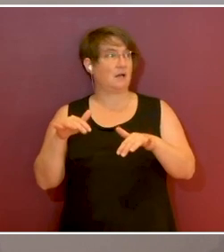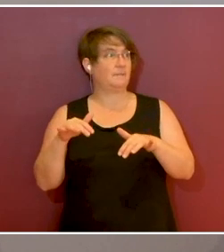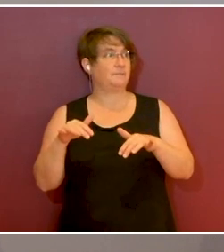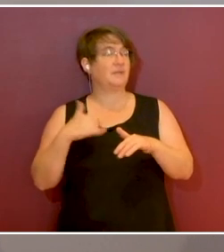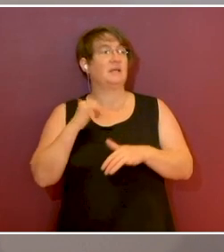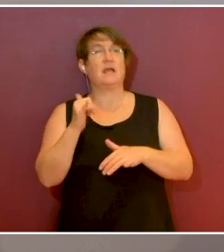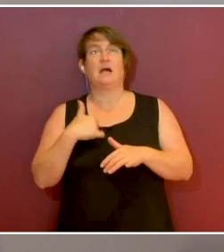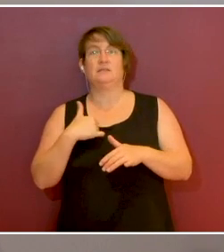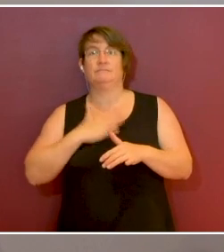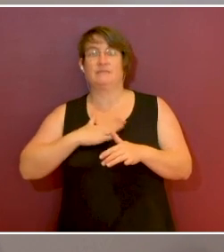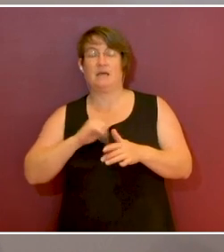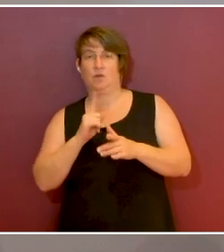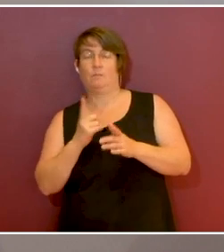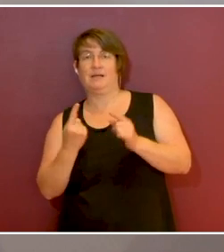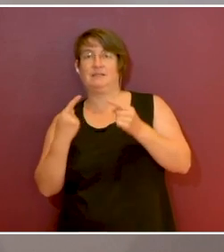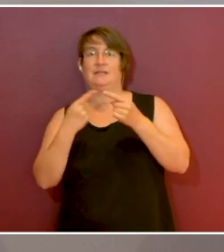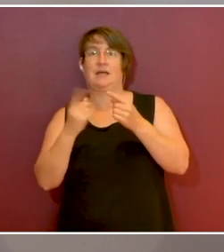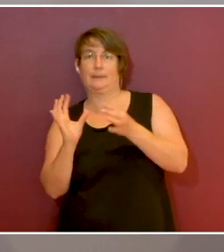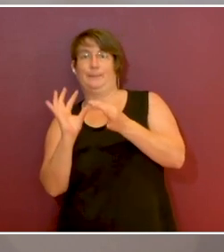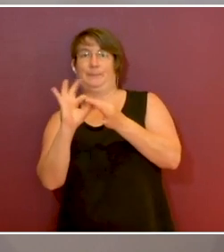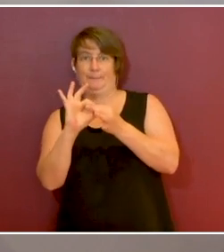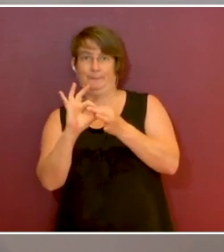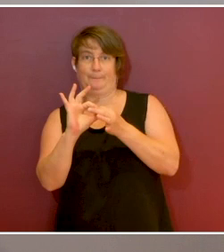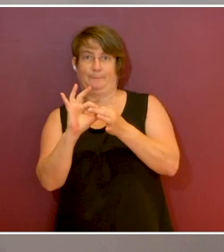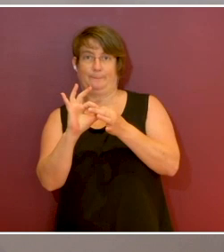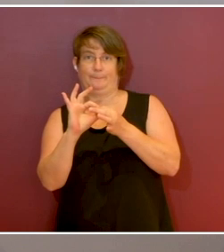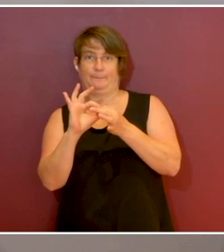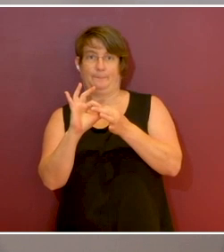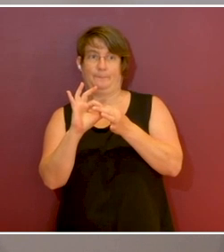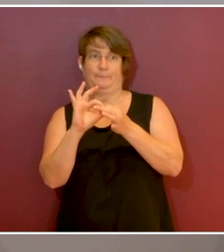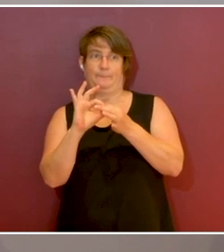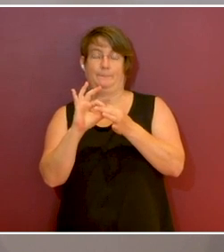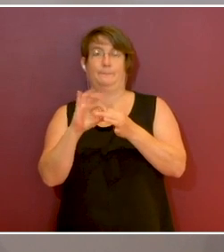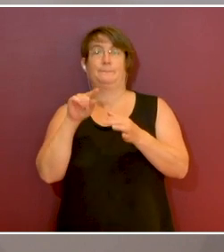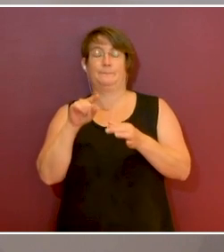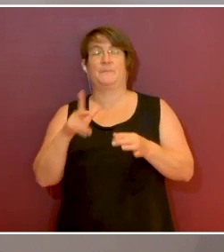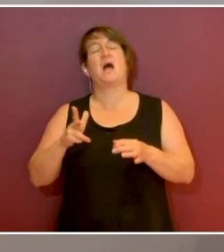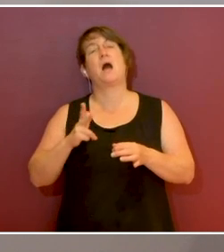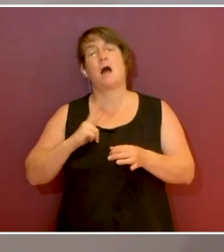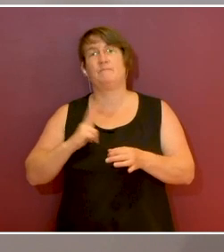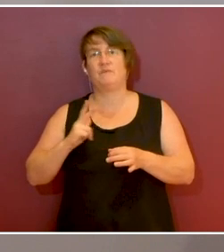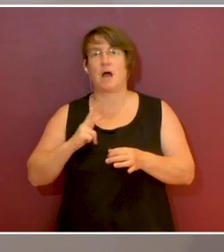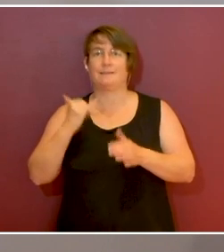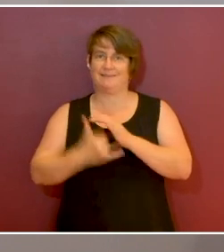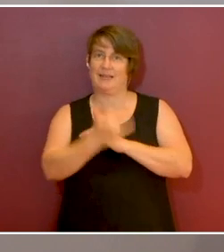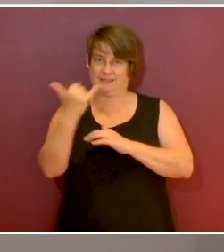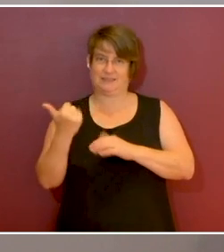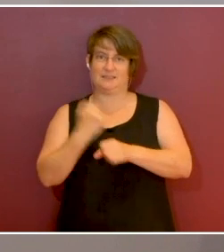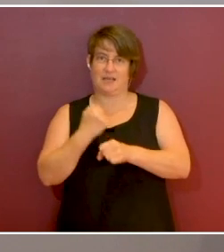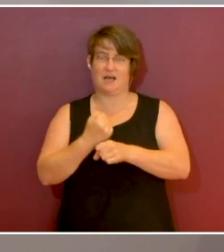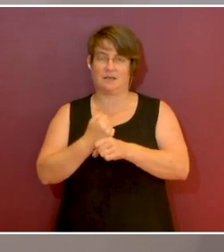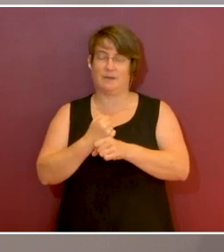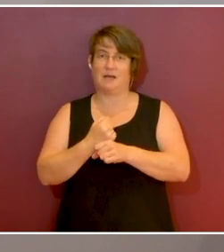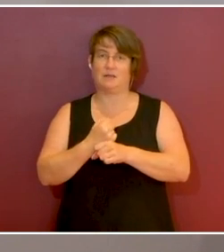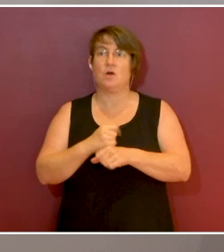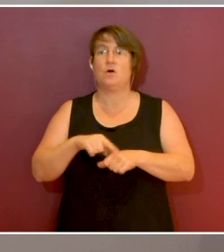mal anschließen direkt daran, an das Abwarten. Das haben wir ja letztes Jahr gemacht und dann hatten wir